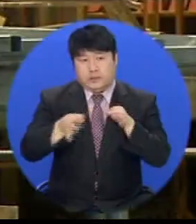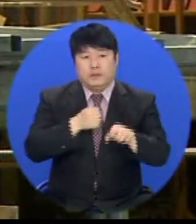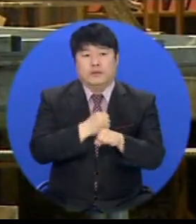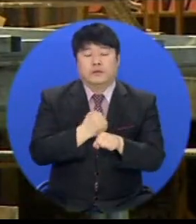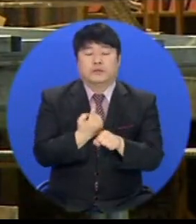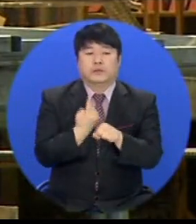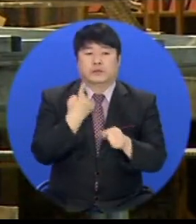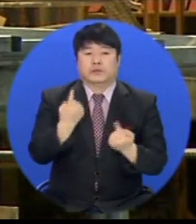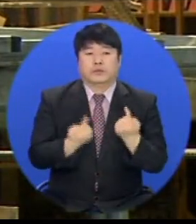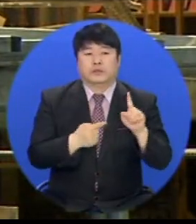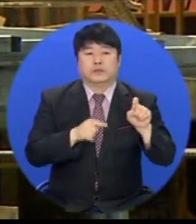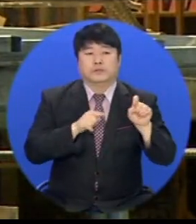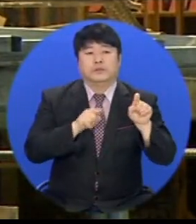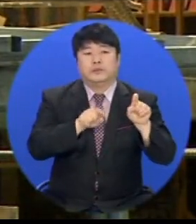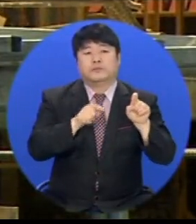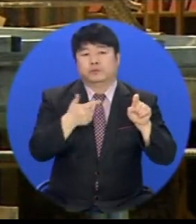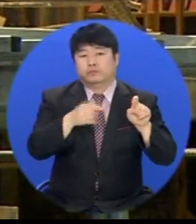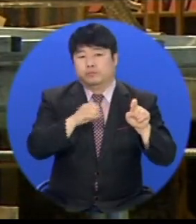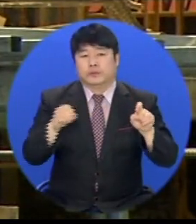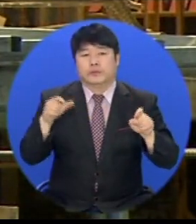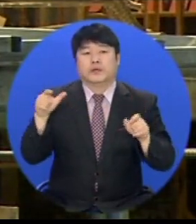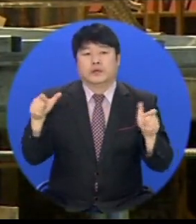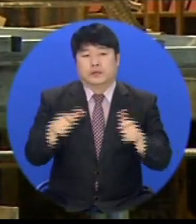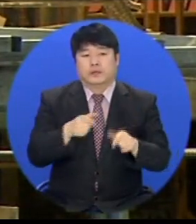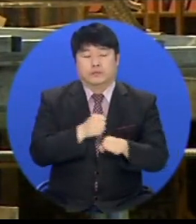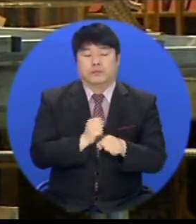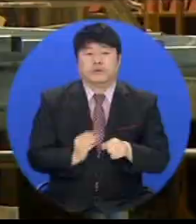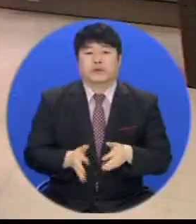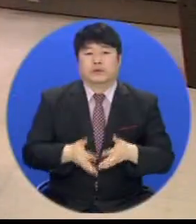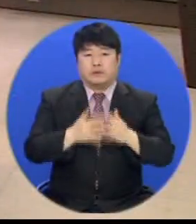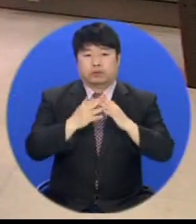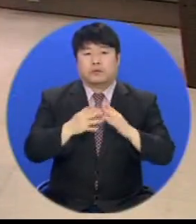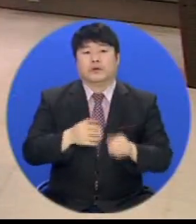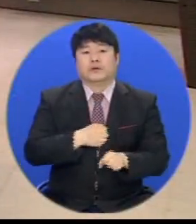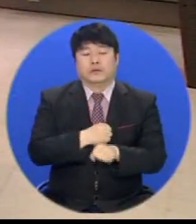전년보다 10.6% 감소했고 건설